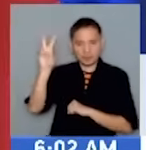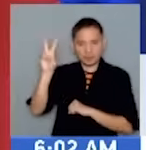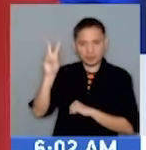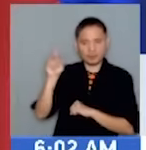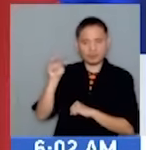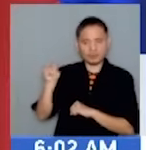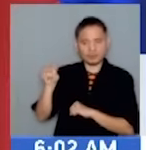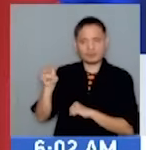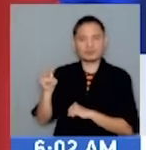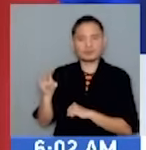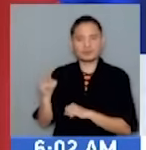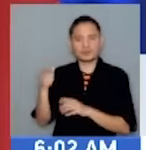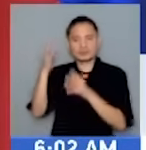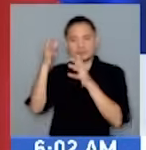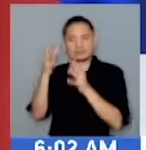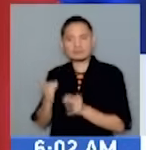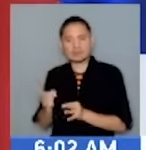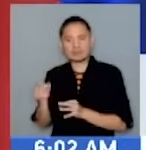ang Pilipinas sa China.